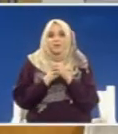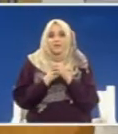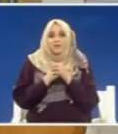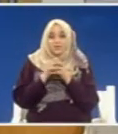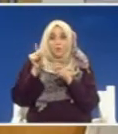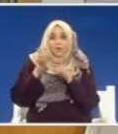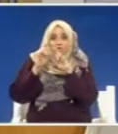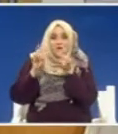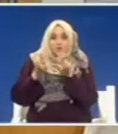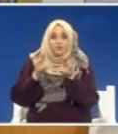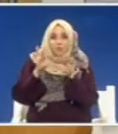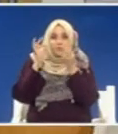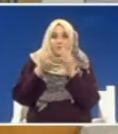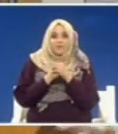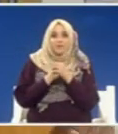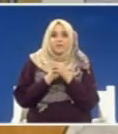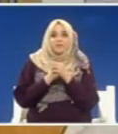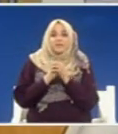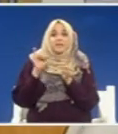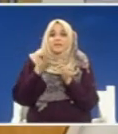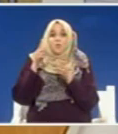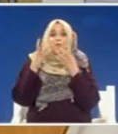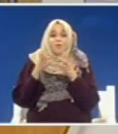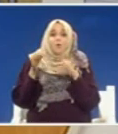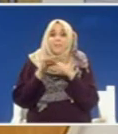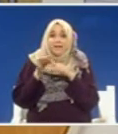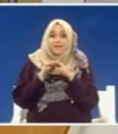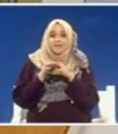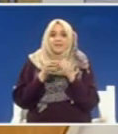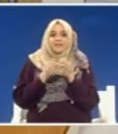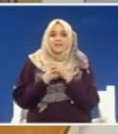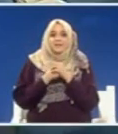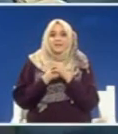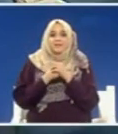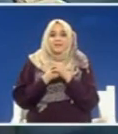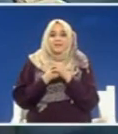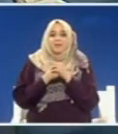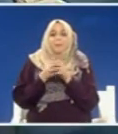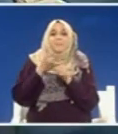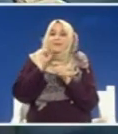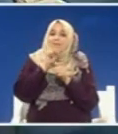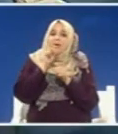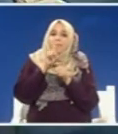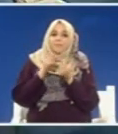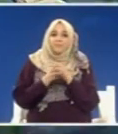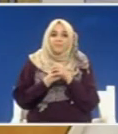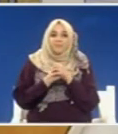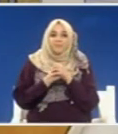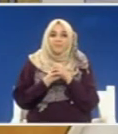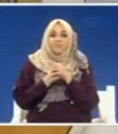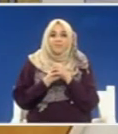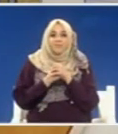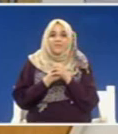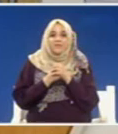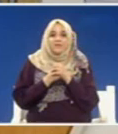اختر، ابحث عمن ترضاها زوجة لك وأما لأولادك. أما النساء الأمر